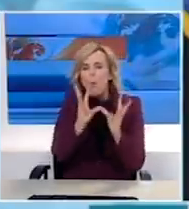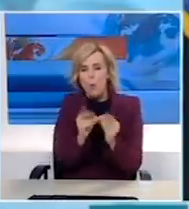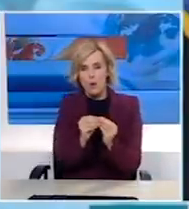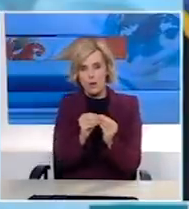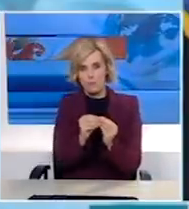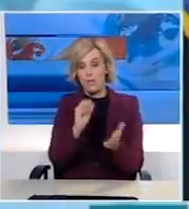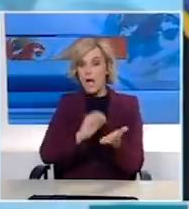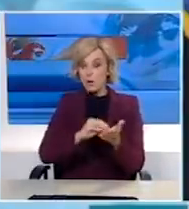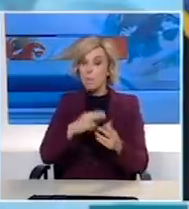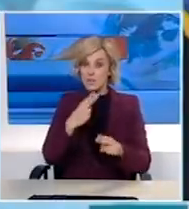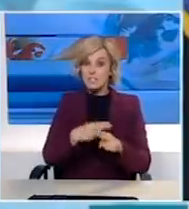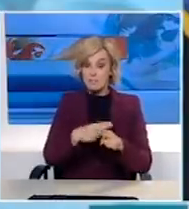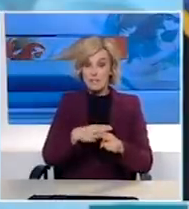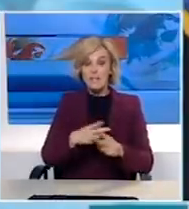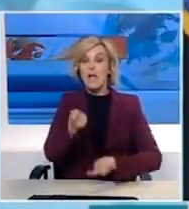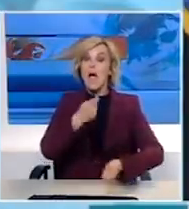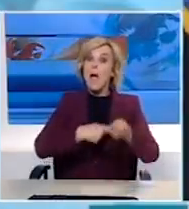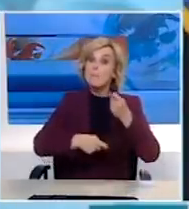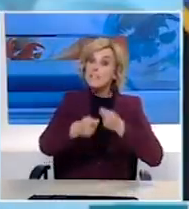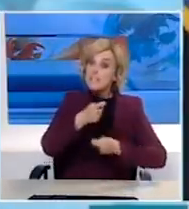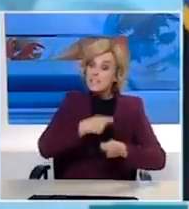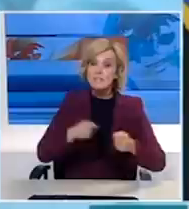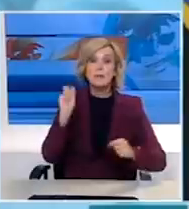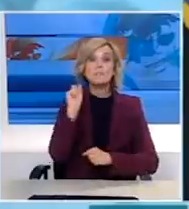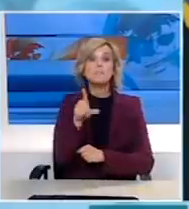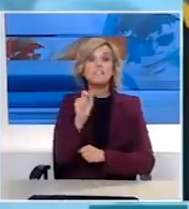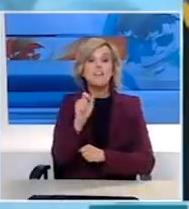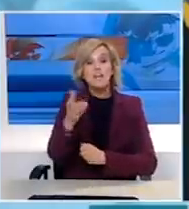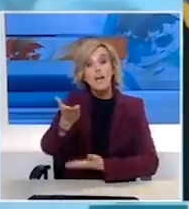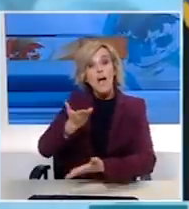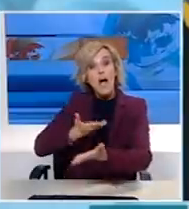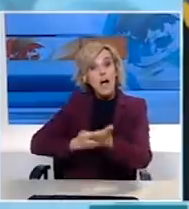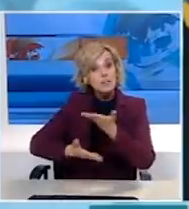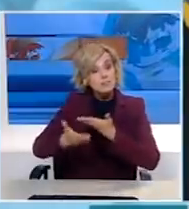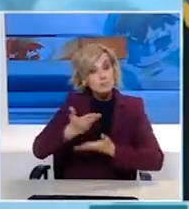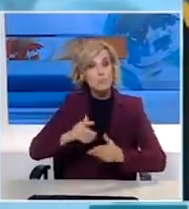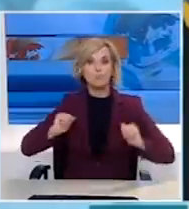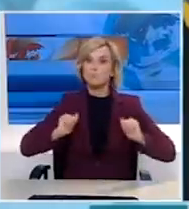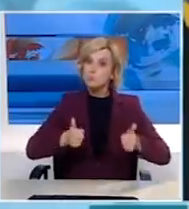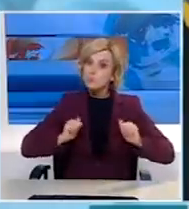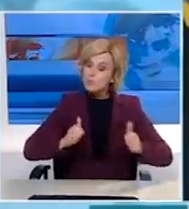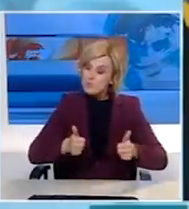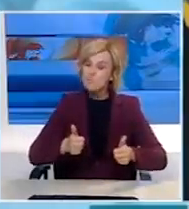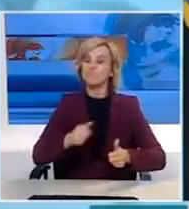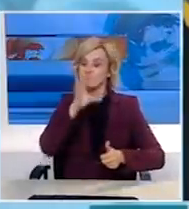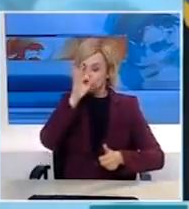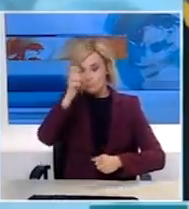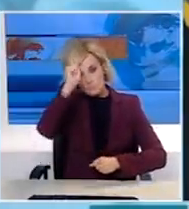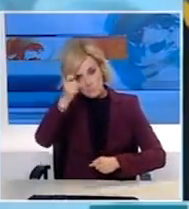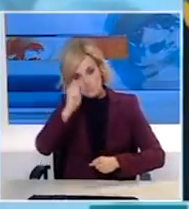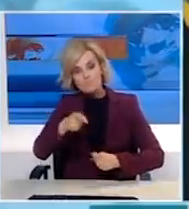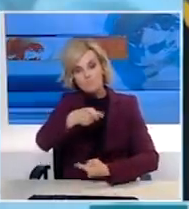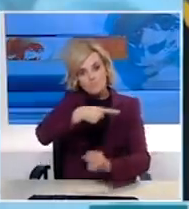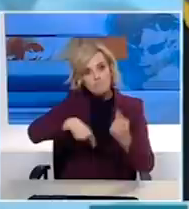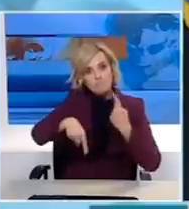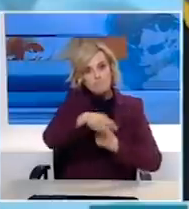η σημαντική ανταπόκριση πολιτών και επιχειρήσεων στις πλατφόρμες ψηφιακής αλληλεγγύης. Όλες αυτές οι πρωτοβουλίες δείχνουν το κλίμα ομοψυχίας και αλληλεγγύης